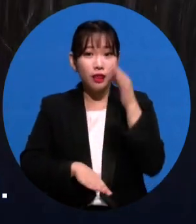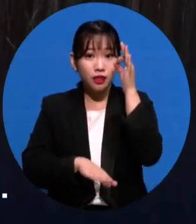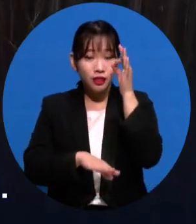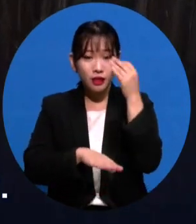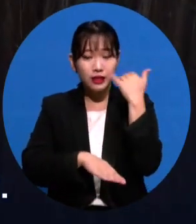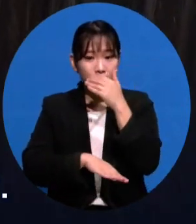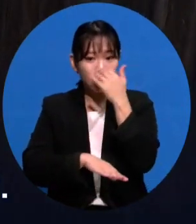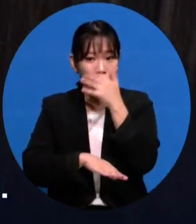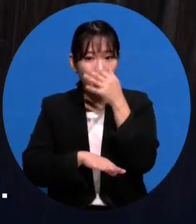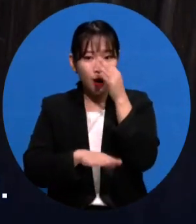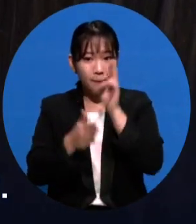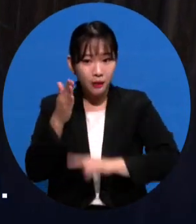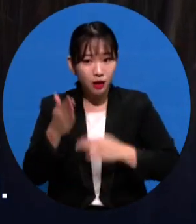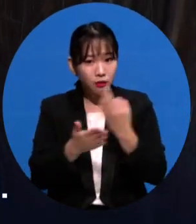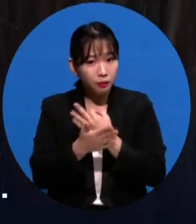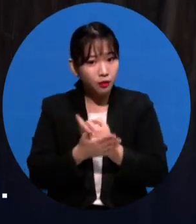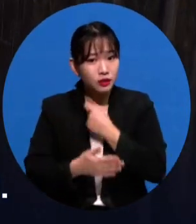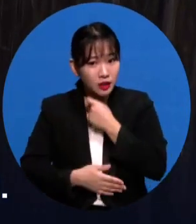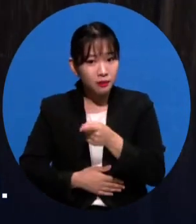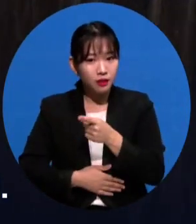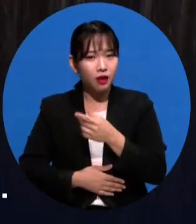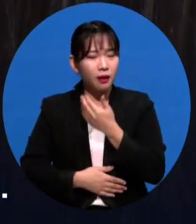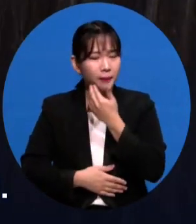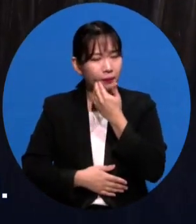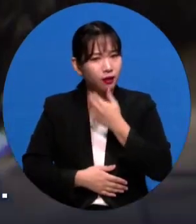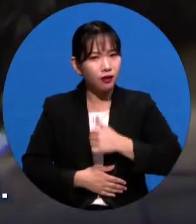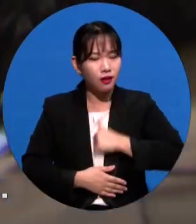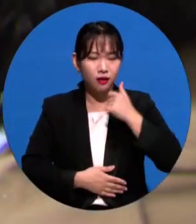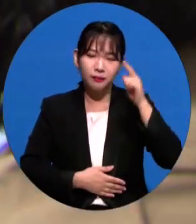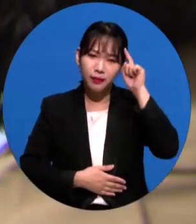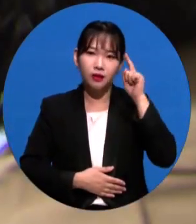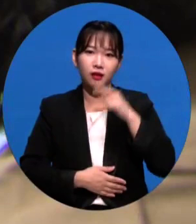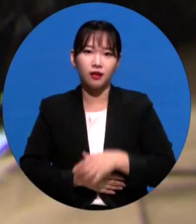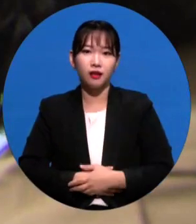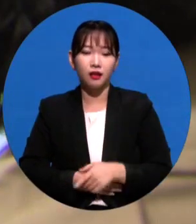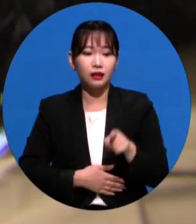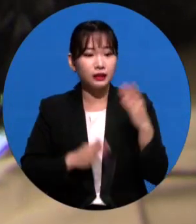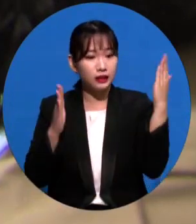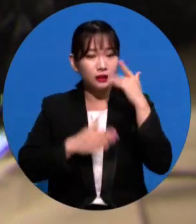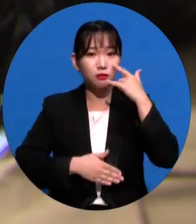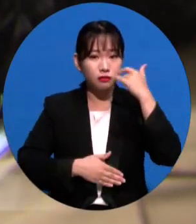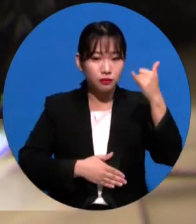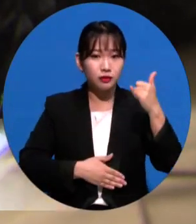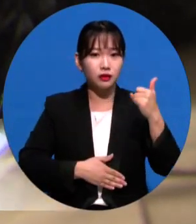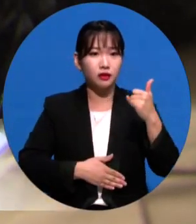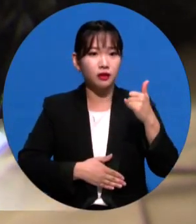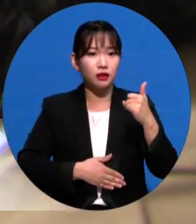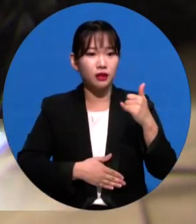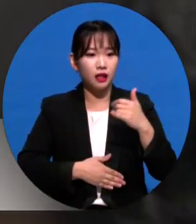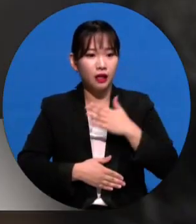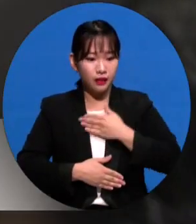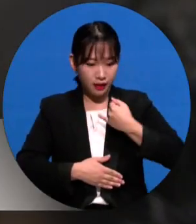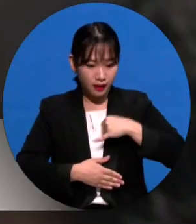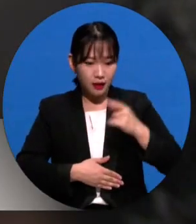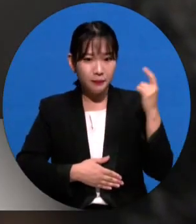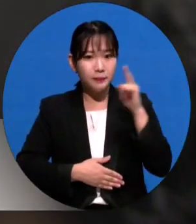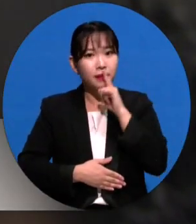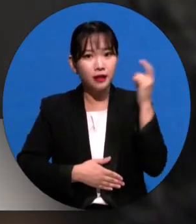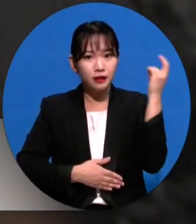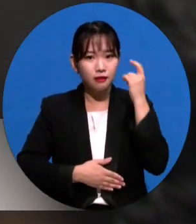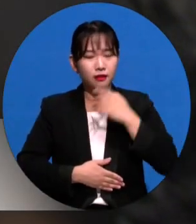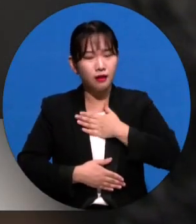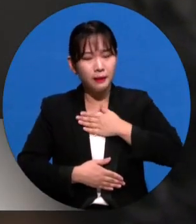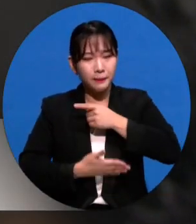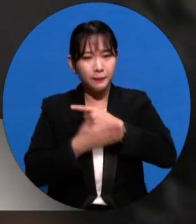거냐면서 수치심도 느끼고 짜증도 나고 화도 났어요. 해당 학생 학부모는 아이가 이런 말을 듣고 정서적